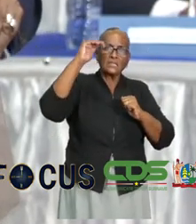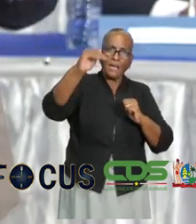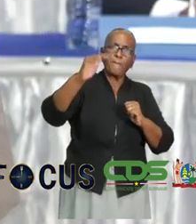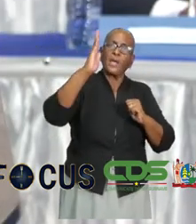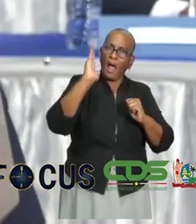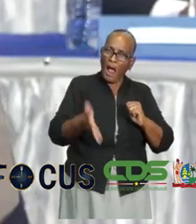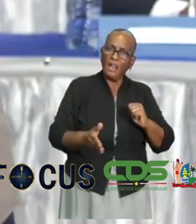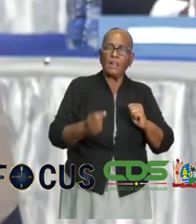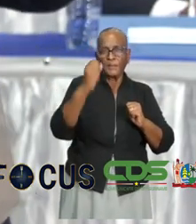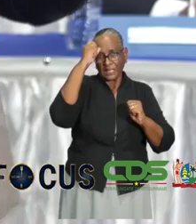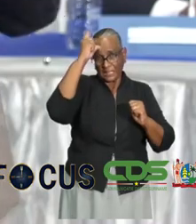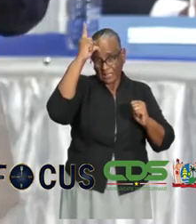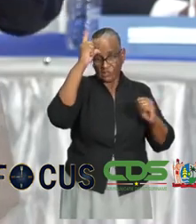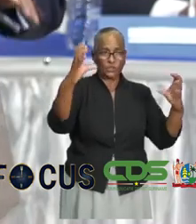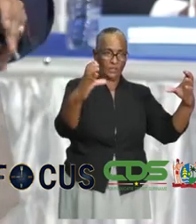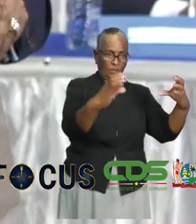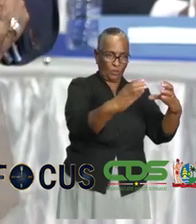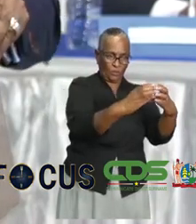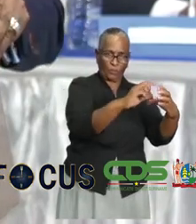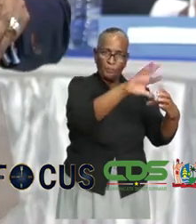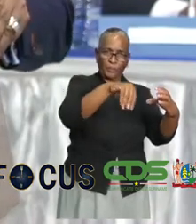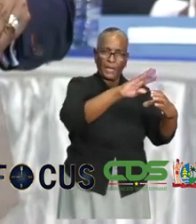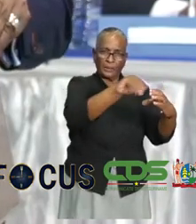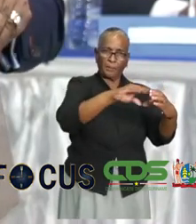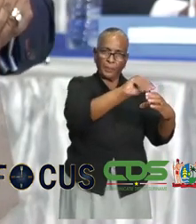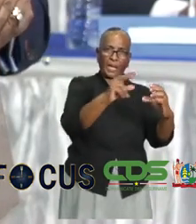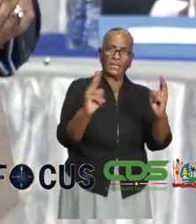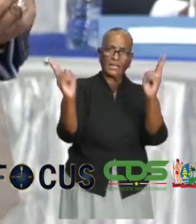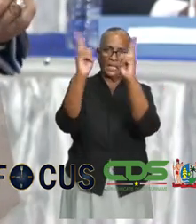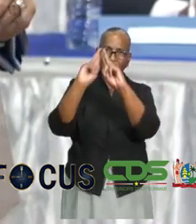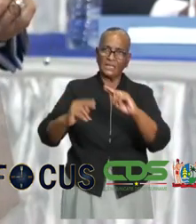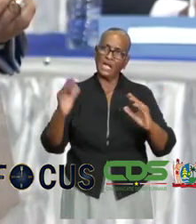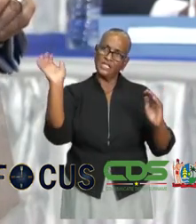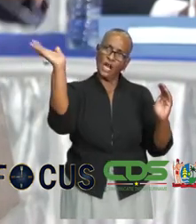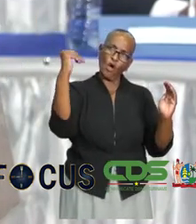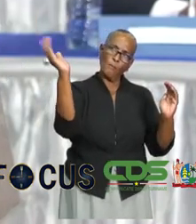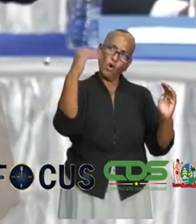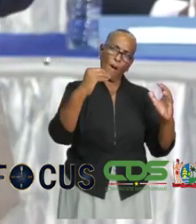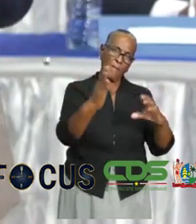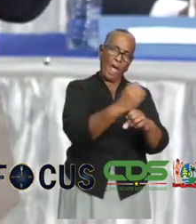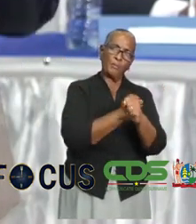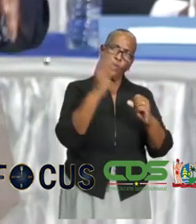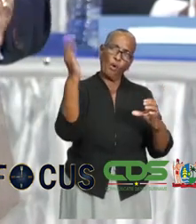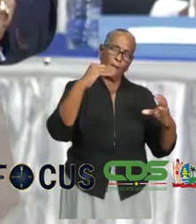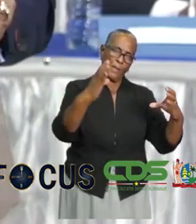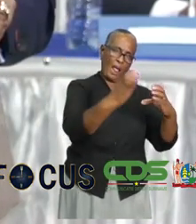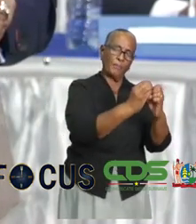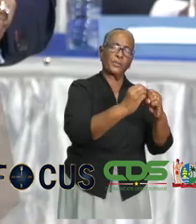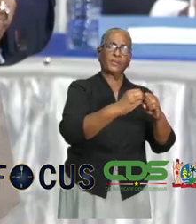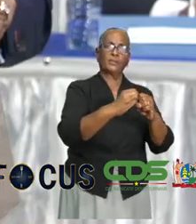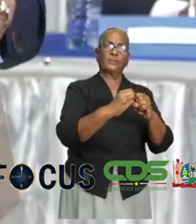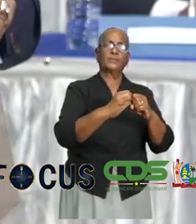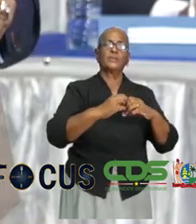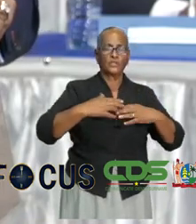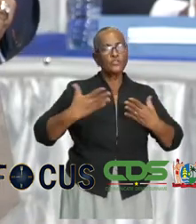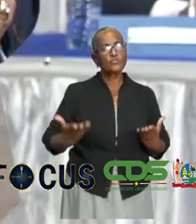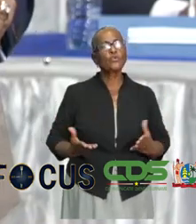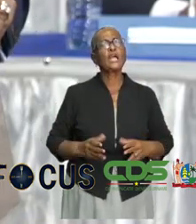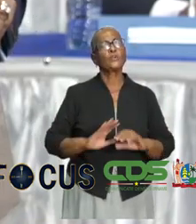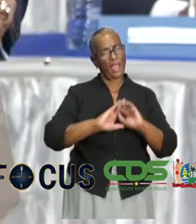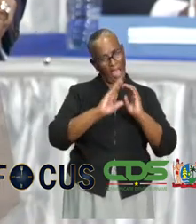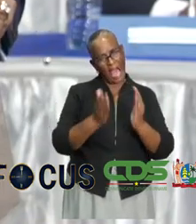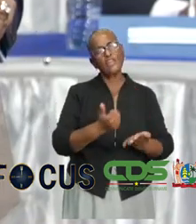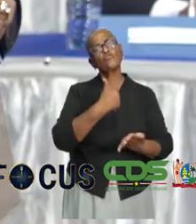we weer met het deskundig team van Suriname. En we gaan internationale bijstand inroepen om ons te helpen. Dat we zullen